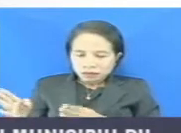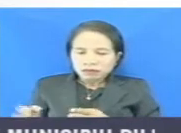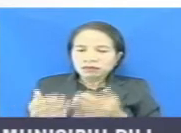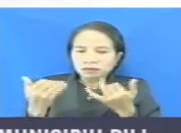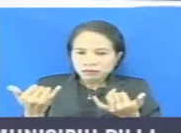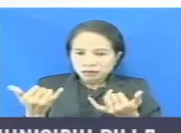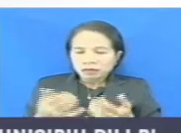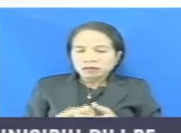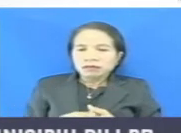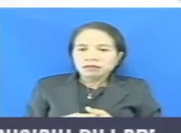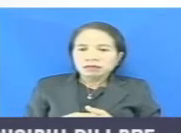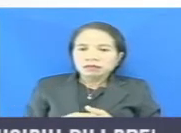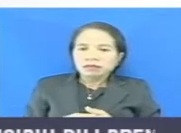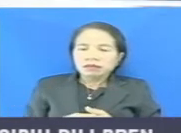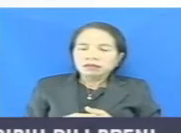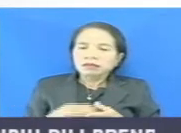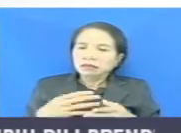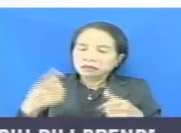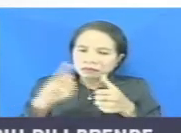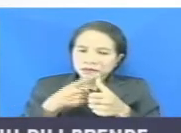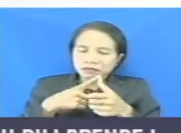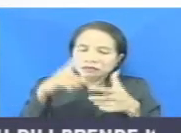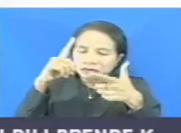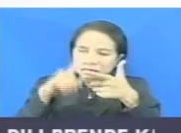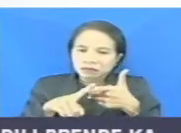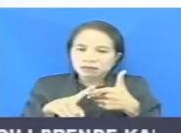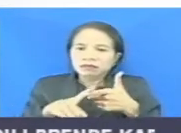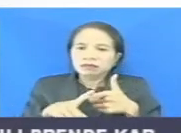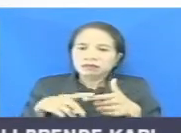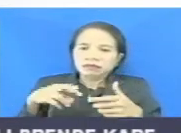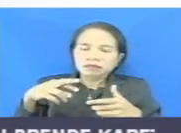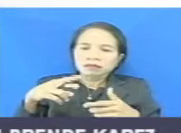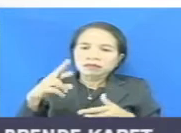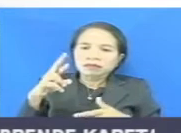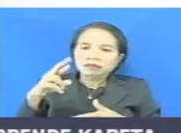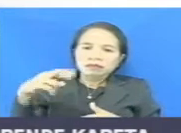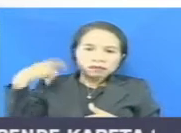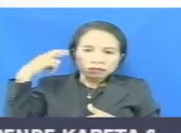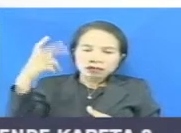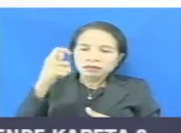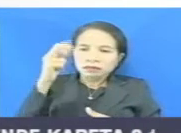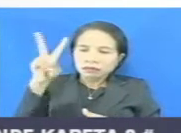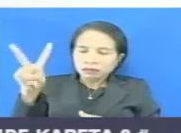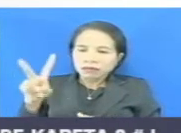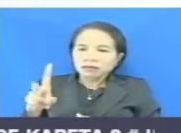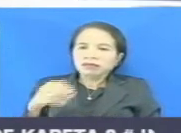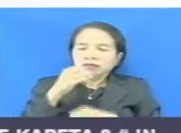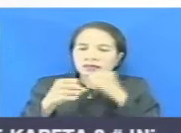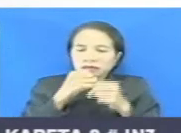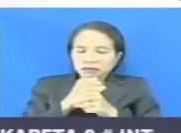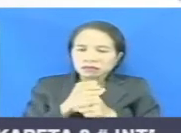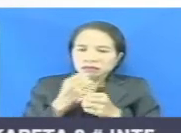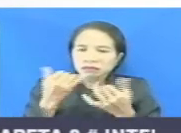lorong. Ida ne avansu ida. Ida pois segundo radio no televisão Timor Leste, haus ia tinang ida ne nilaran